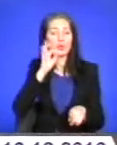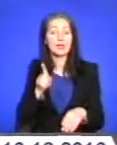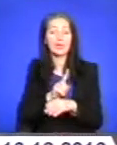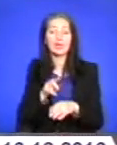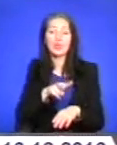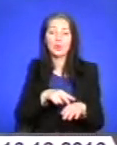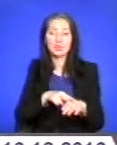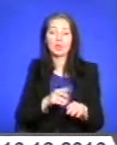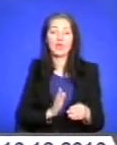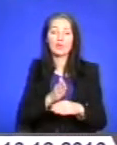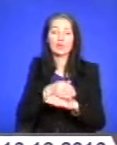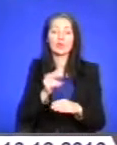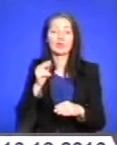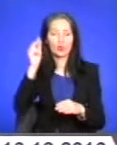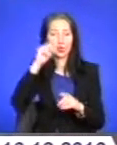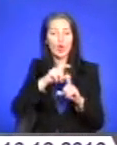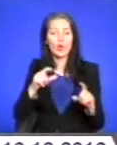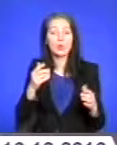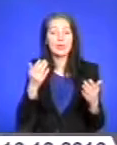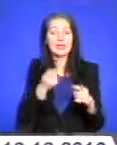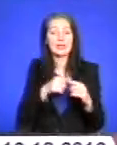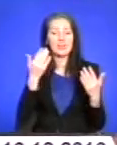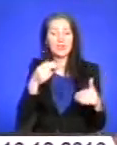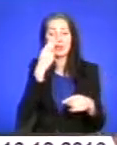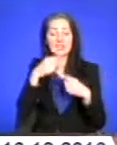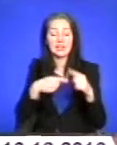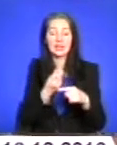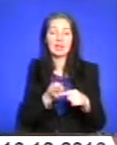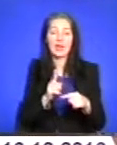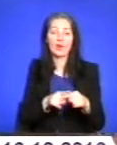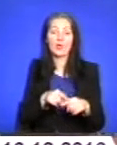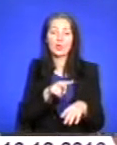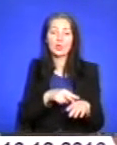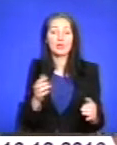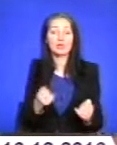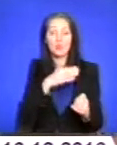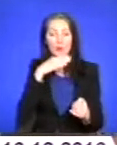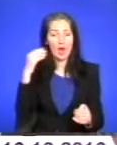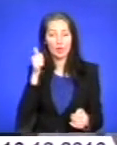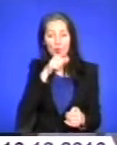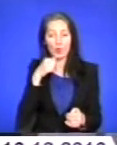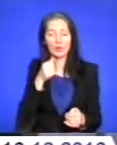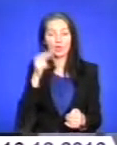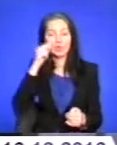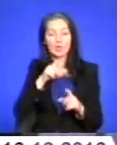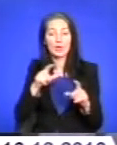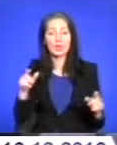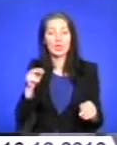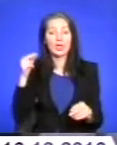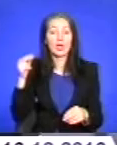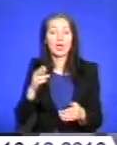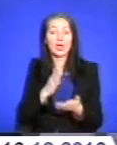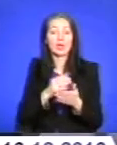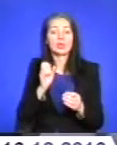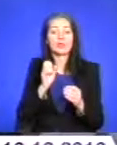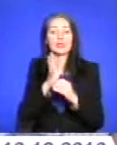поліцейські. Візит до підшефного закладу – це вже традиція, яку правоохоронці підтримують багато років. У навчальному закладі навчається 14 дітей з 2